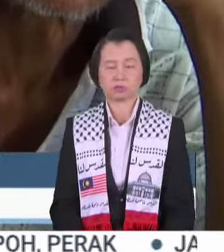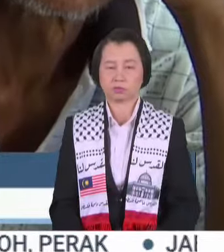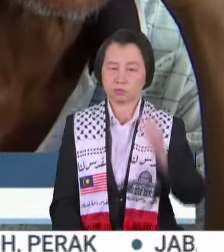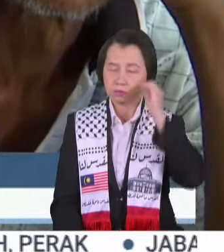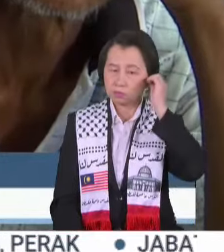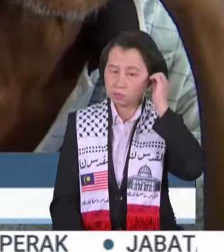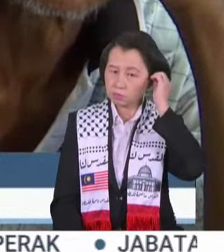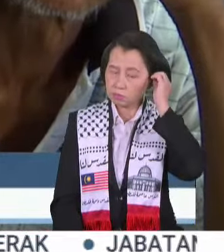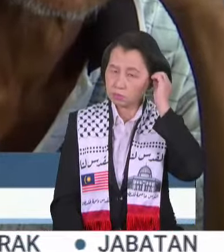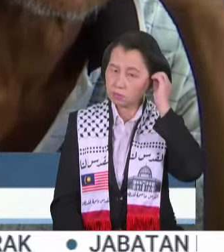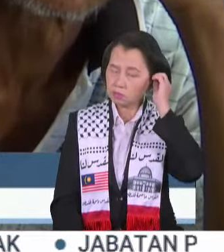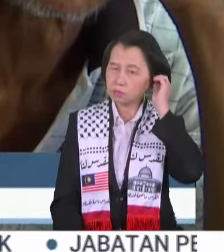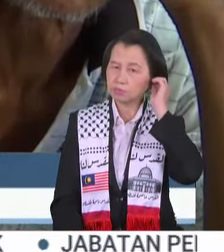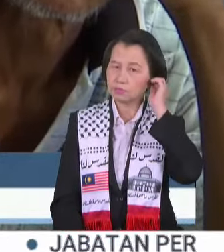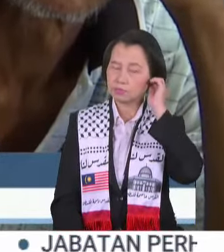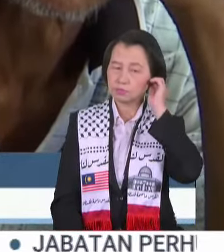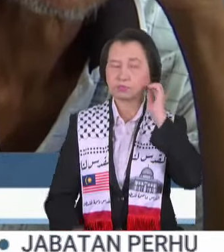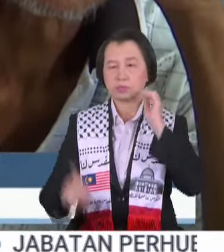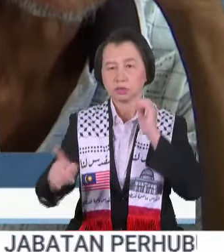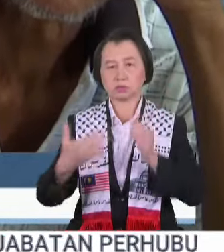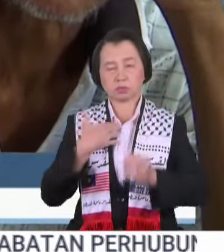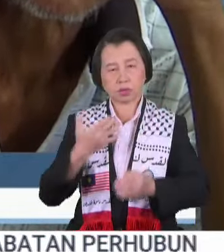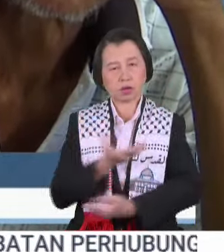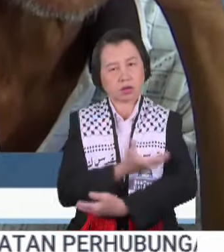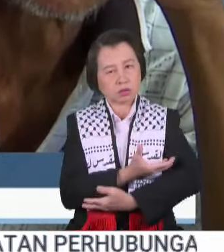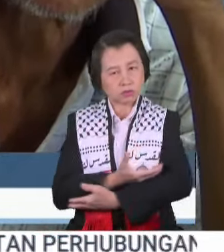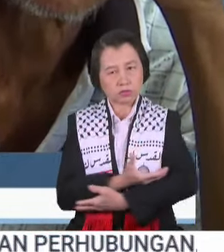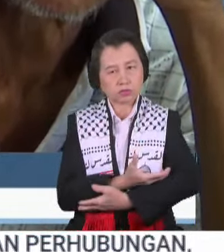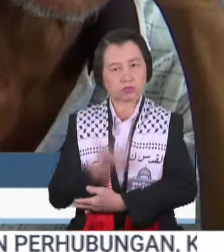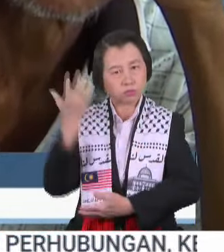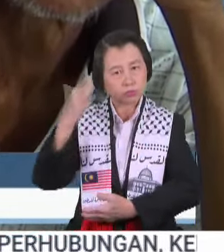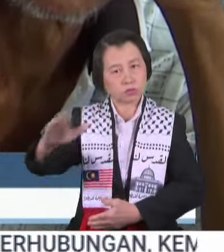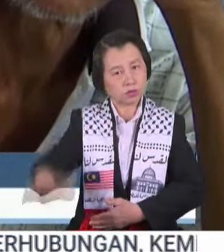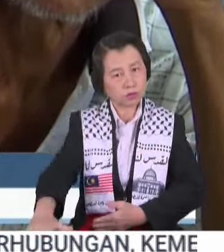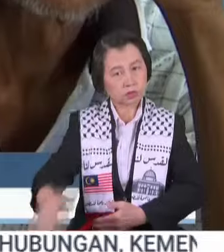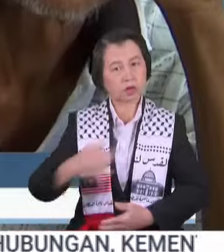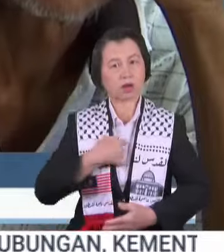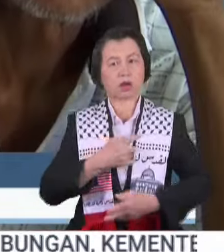jatuh dari bilon. Oh, macam mana pun.